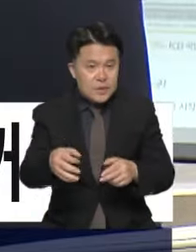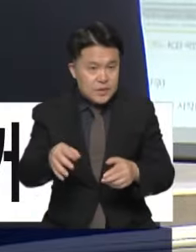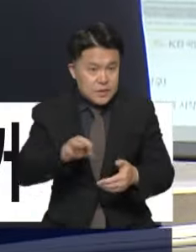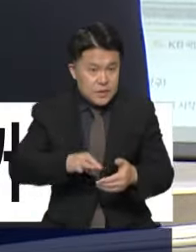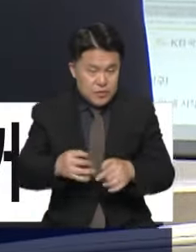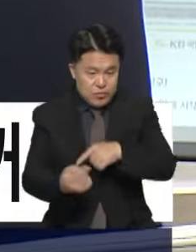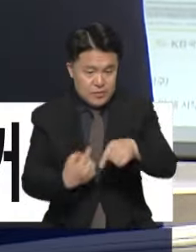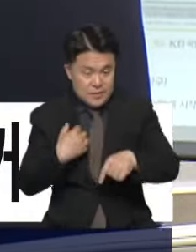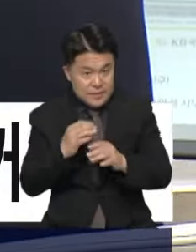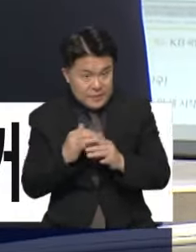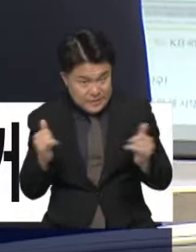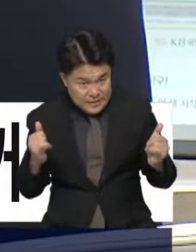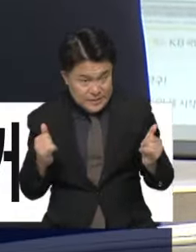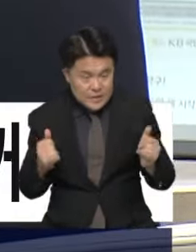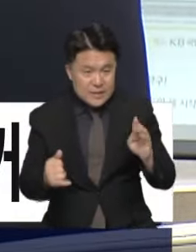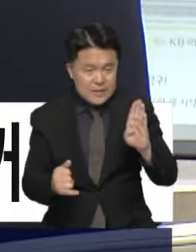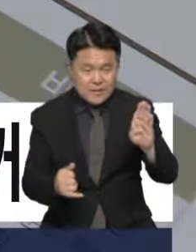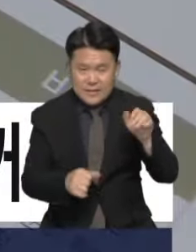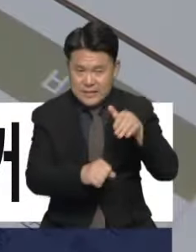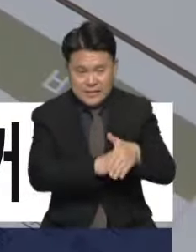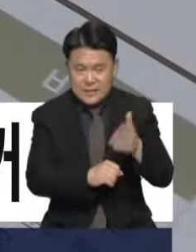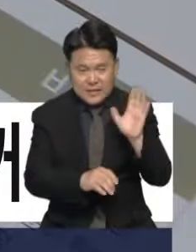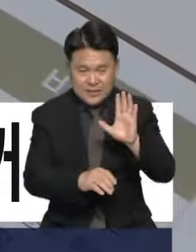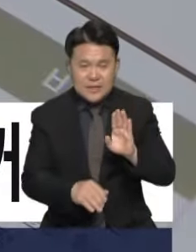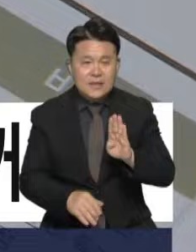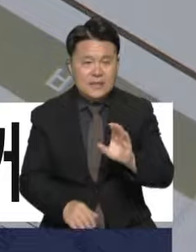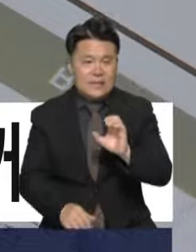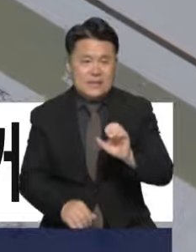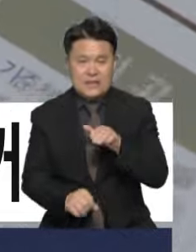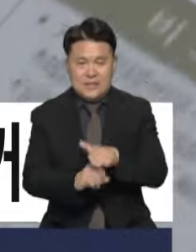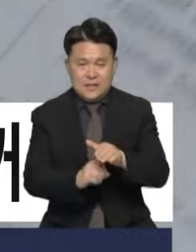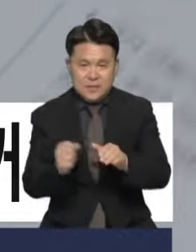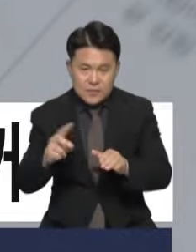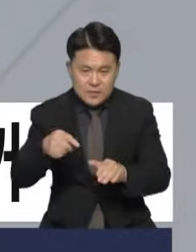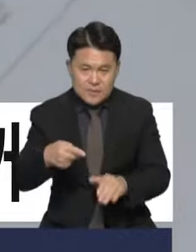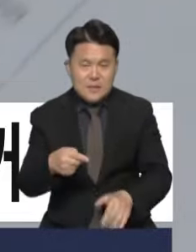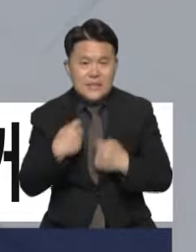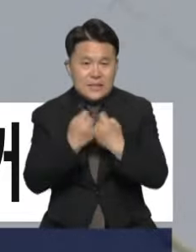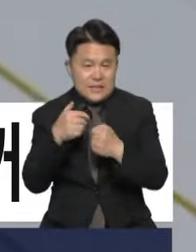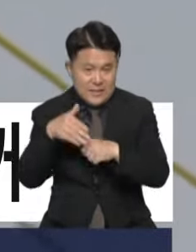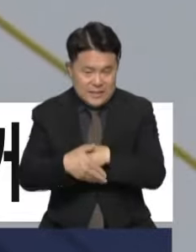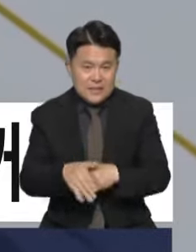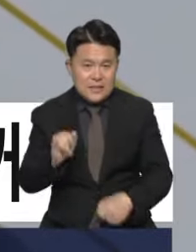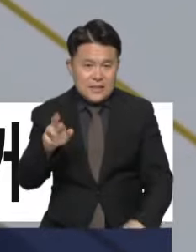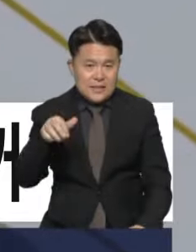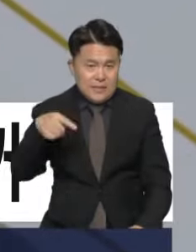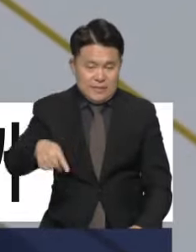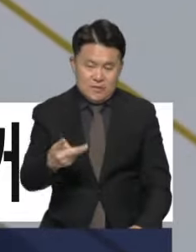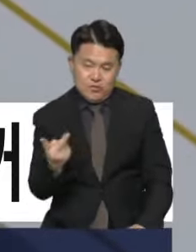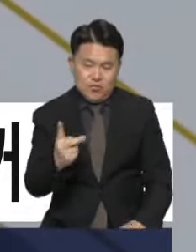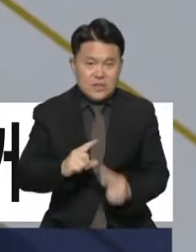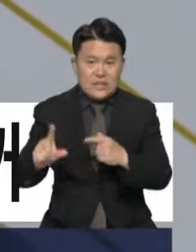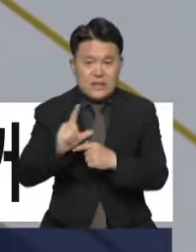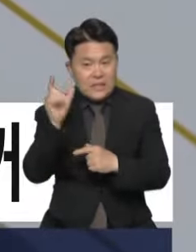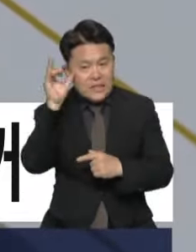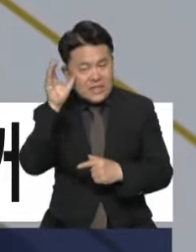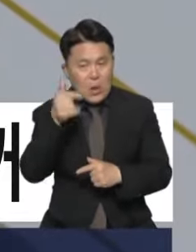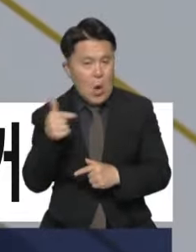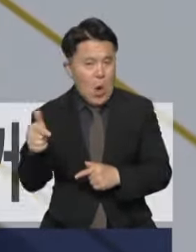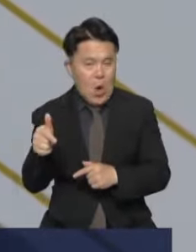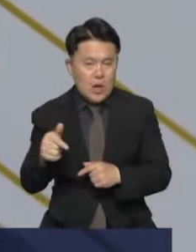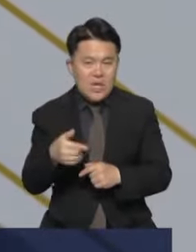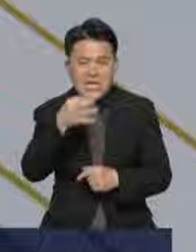담당자들도 확정급여 DB형보다 확정기여 DC형과 개인형 퇴직연금 IRP에 대한 기대 수익률이